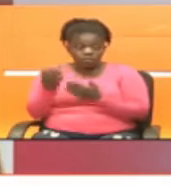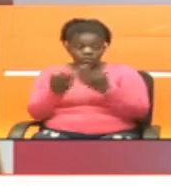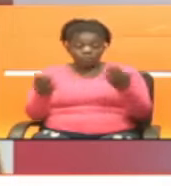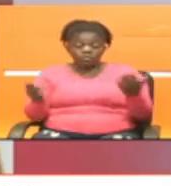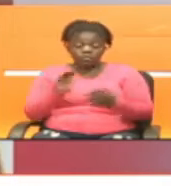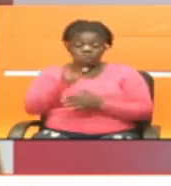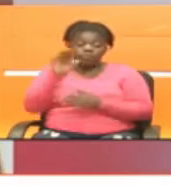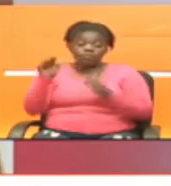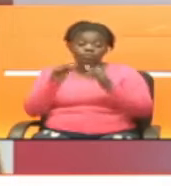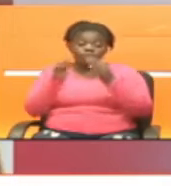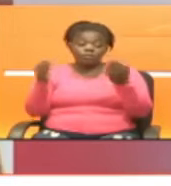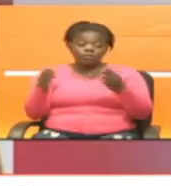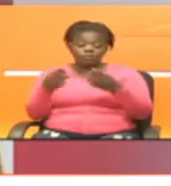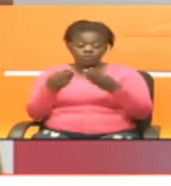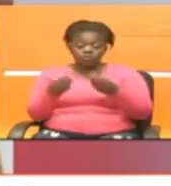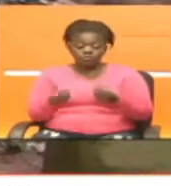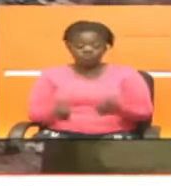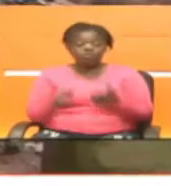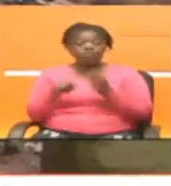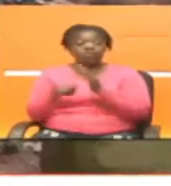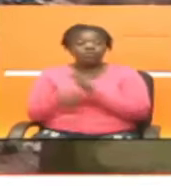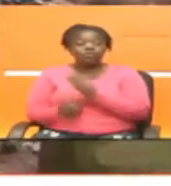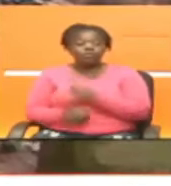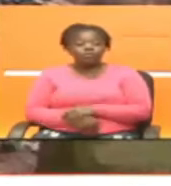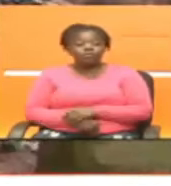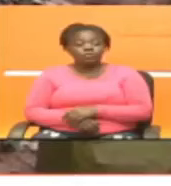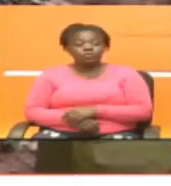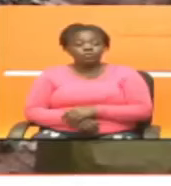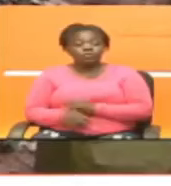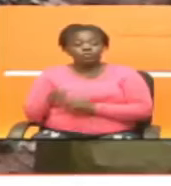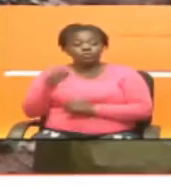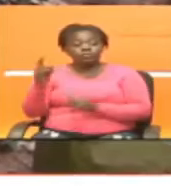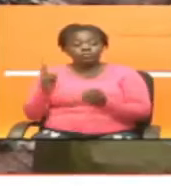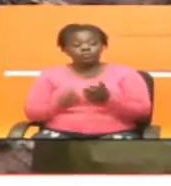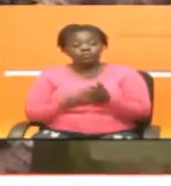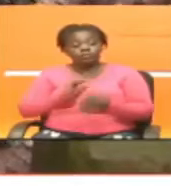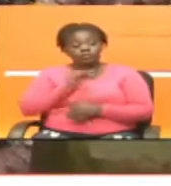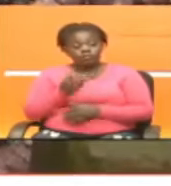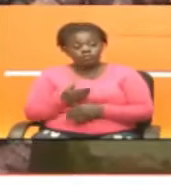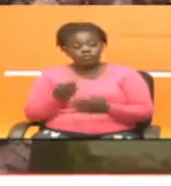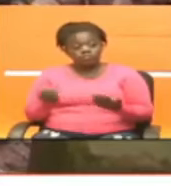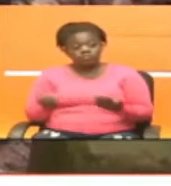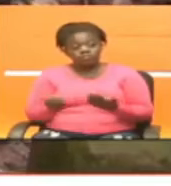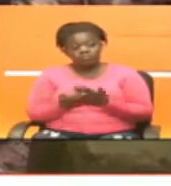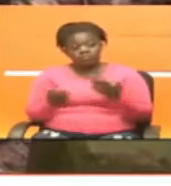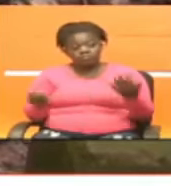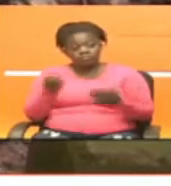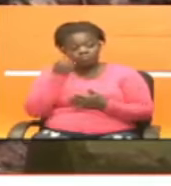deka ensonga bazigonjole obaya afuna n'omukazi majyali